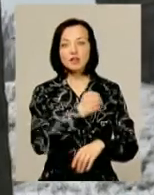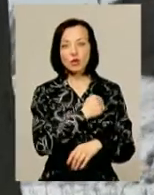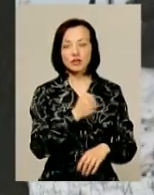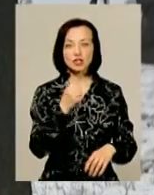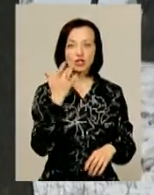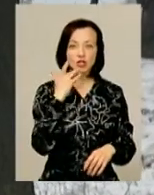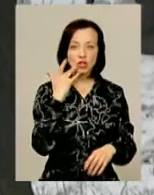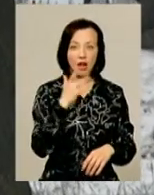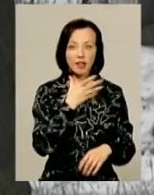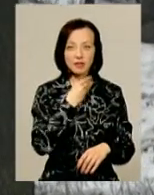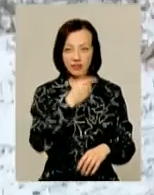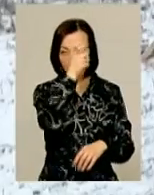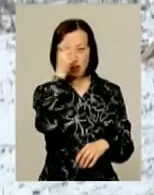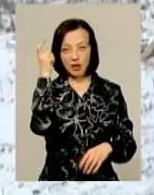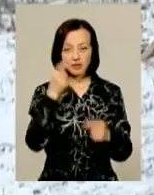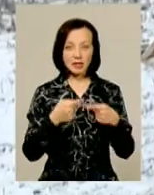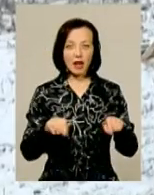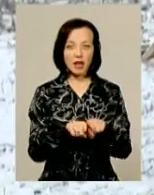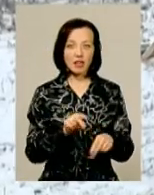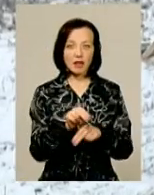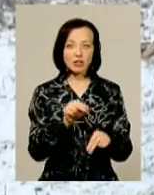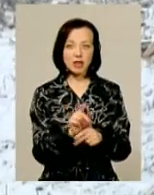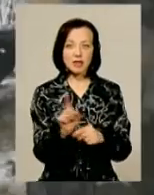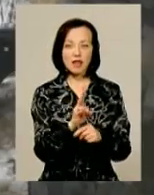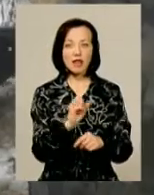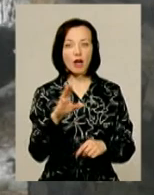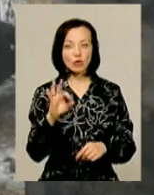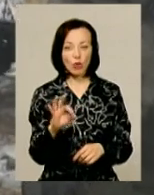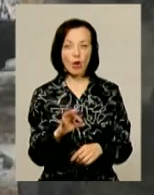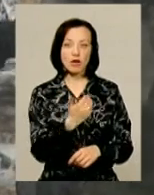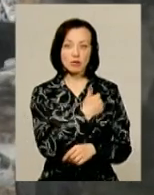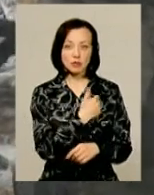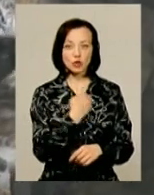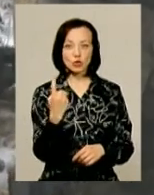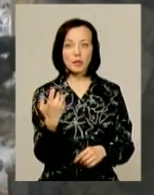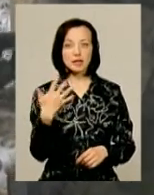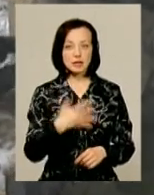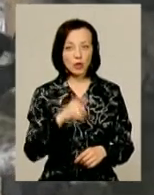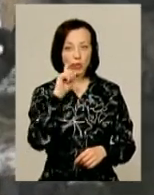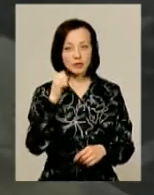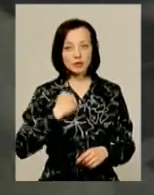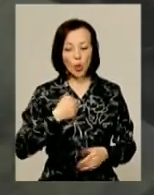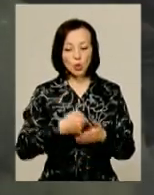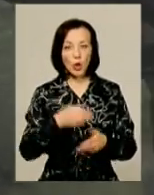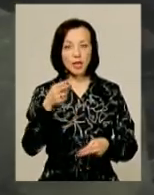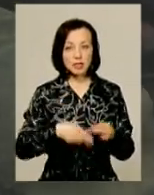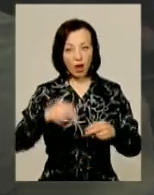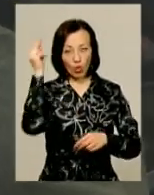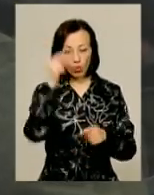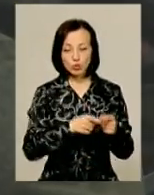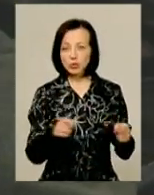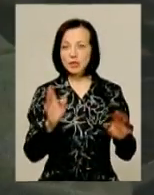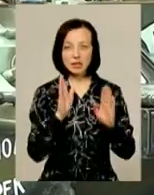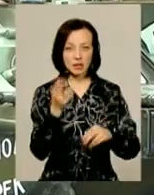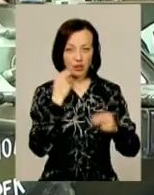Латвії та Естонії. Такі навчання за стандартами НАТО забажали пройти понад 150 українських військових. Однак до кінця курсу дійшли лише